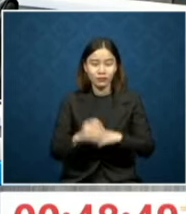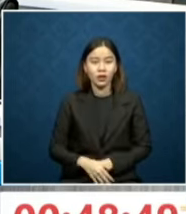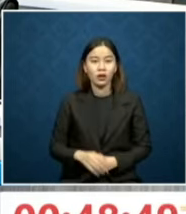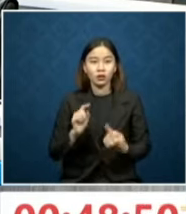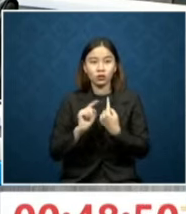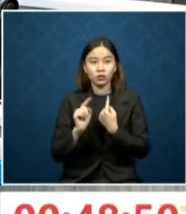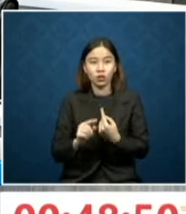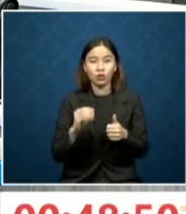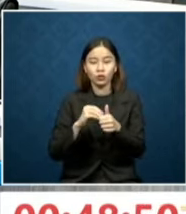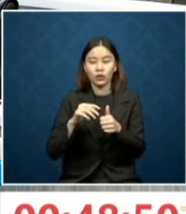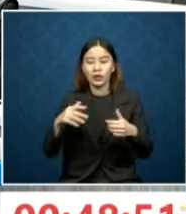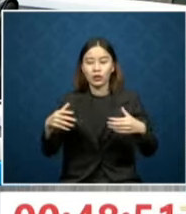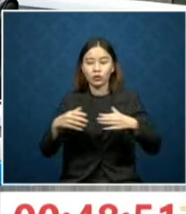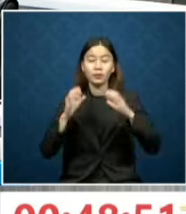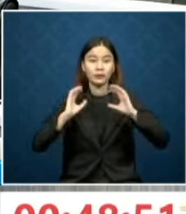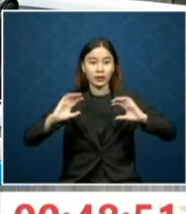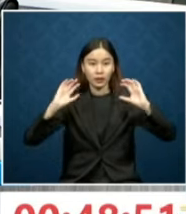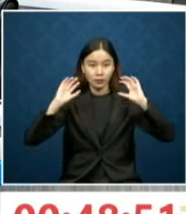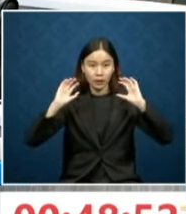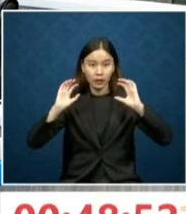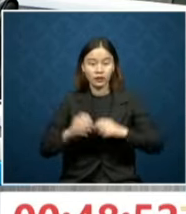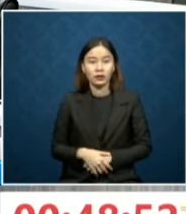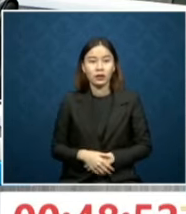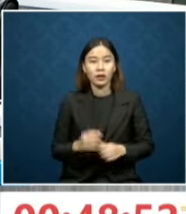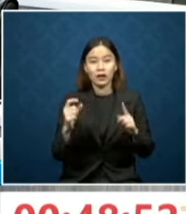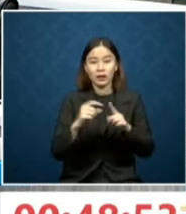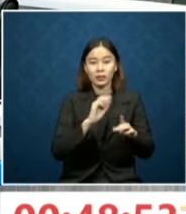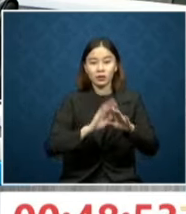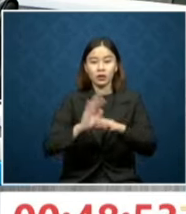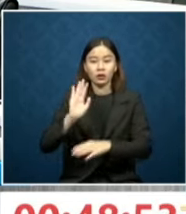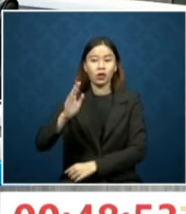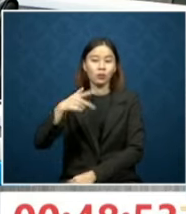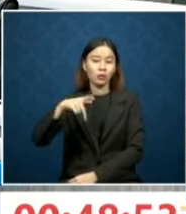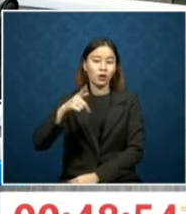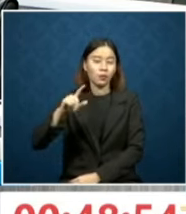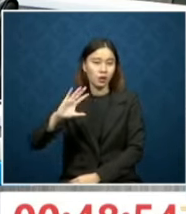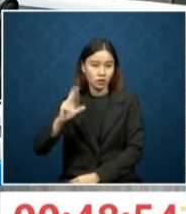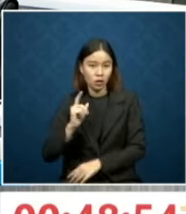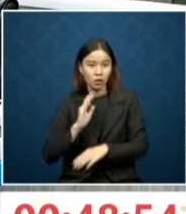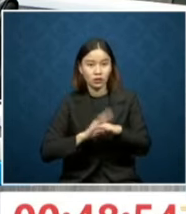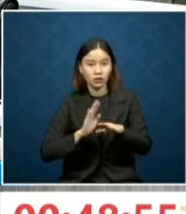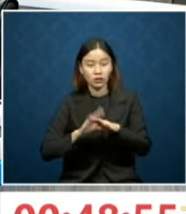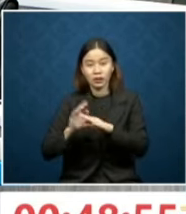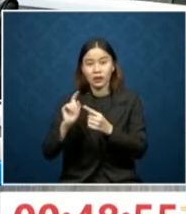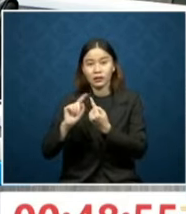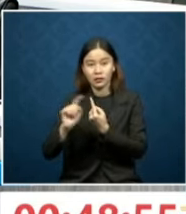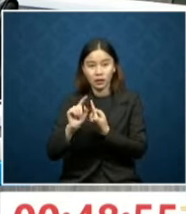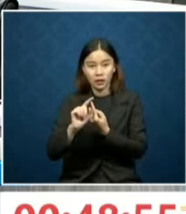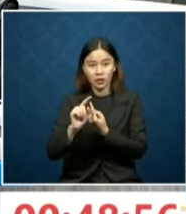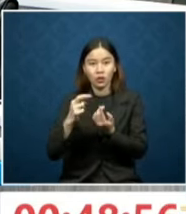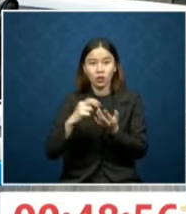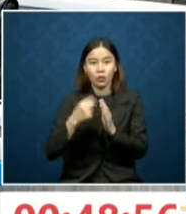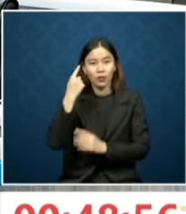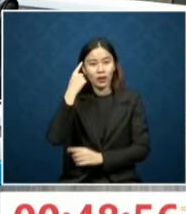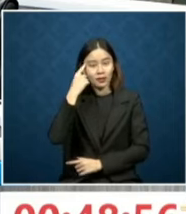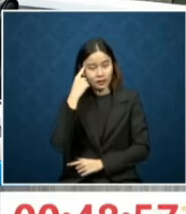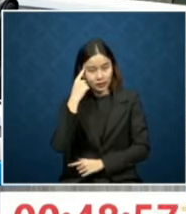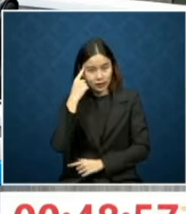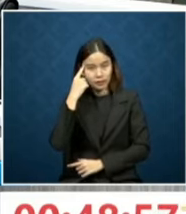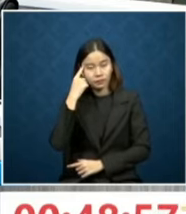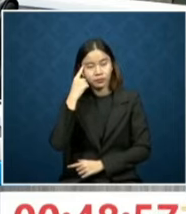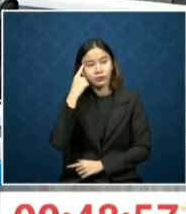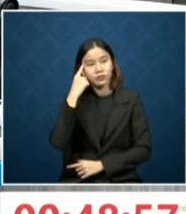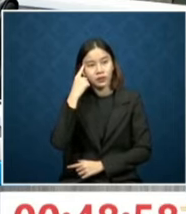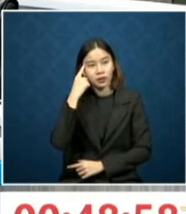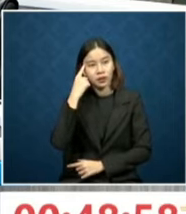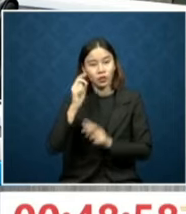านะแกนนำรัฐบาลกับคำเตือนของปปช.เป็นเพียงข้อพึงสังวรเท่านั้น